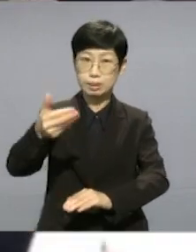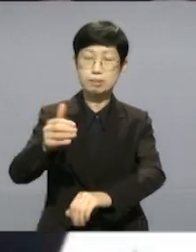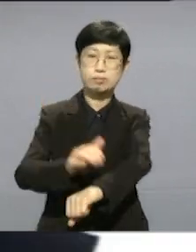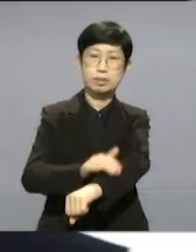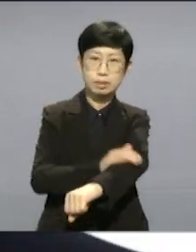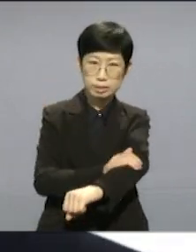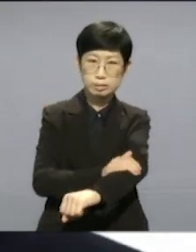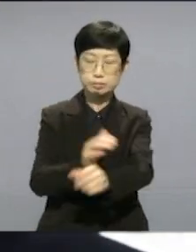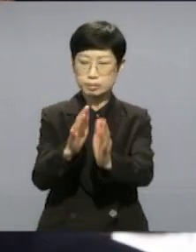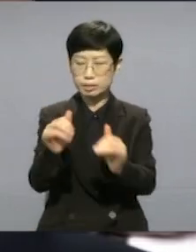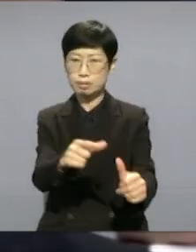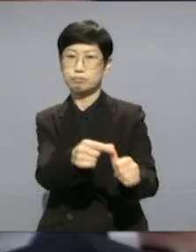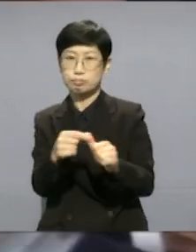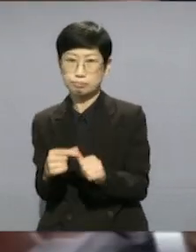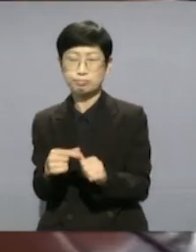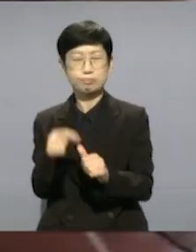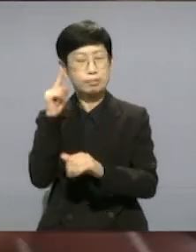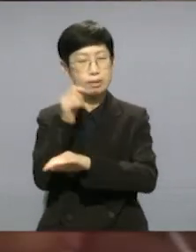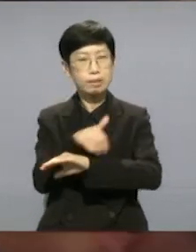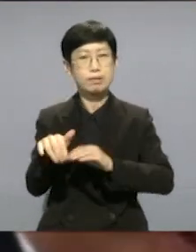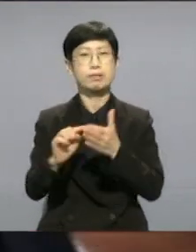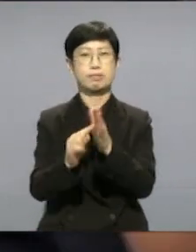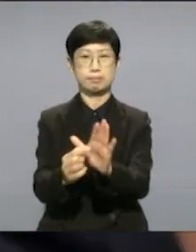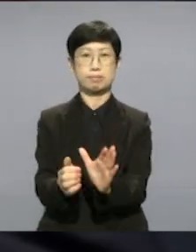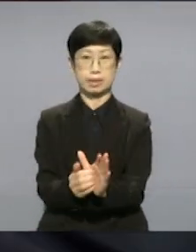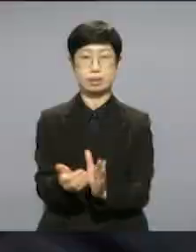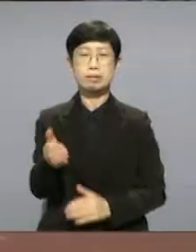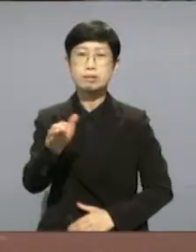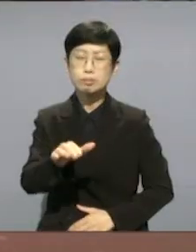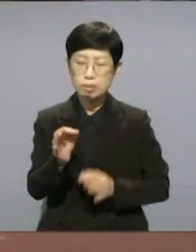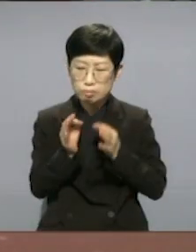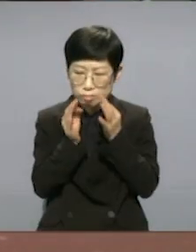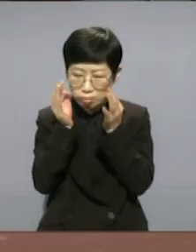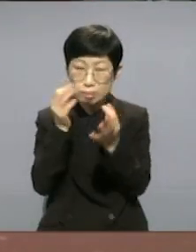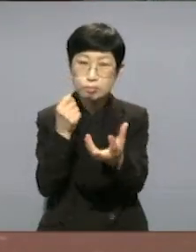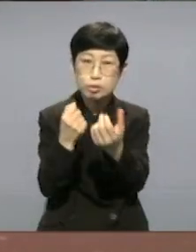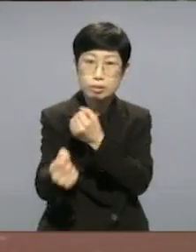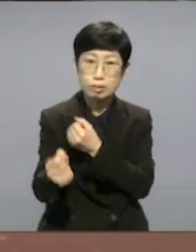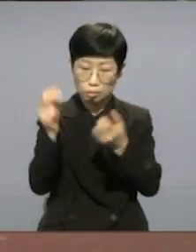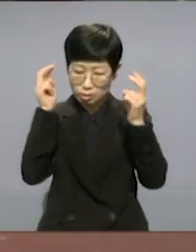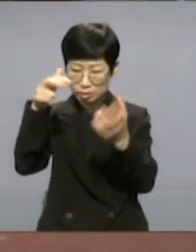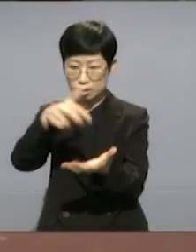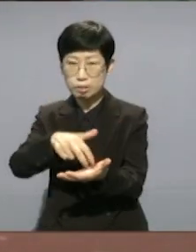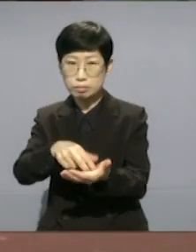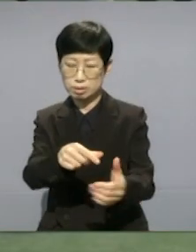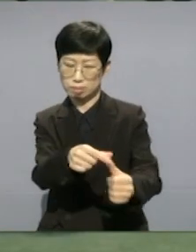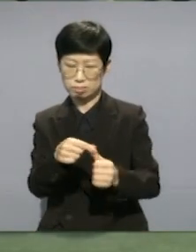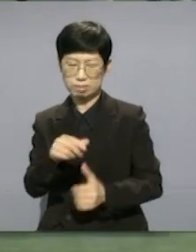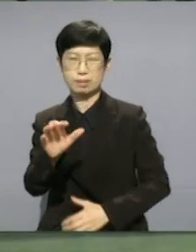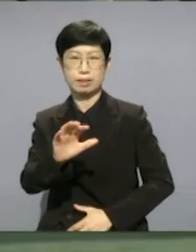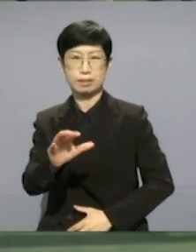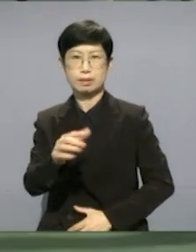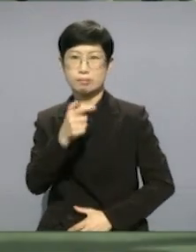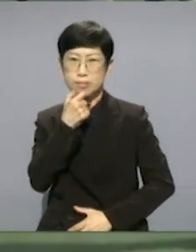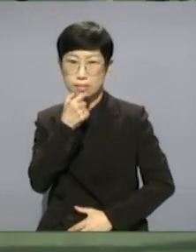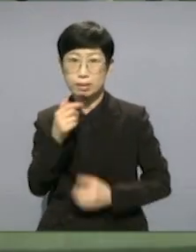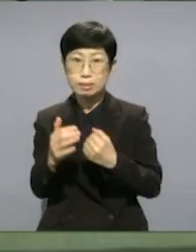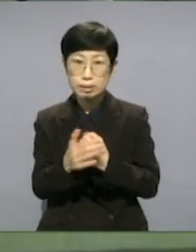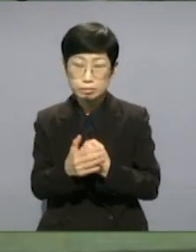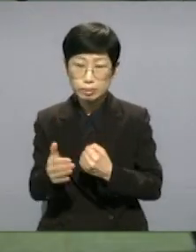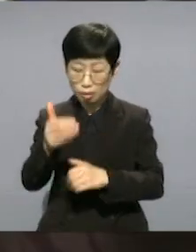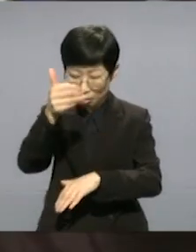모집하는 청년 실업 대책을 발표했습니다. 하지만 이런 노력에도 정작 기업들이 고용을 꺼리고 있어 일자리 시장에